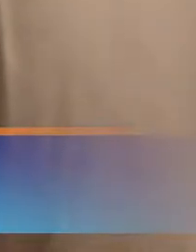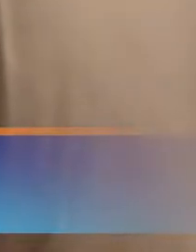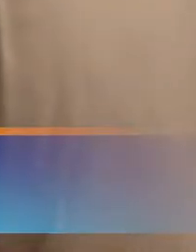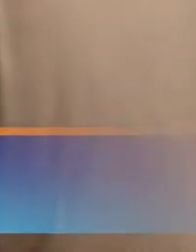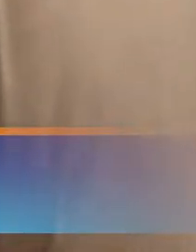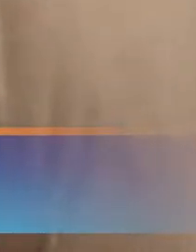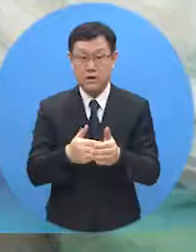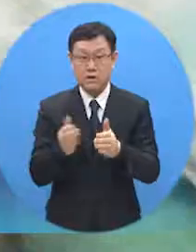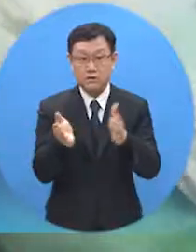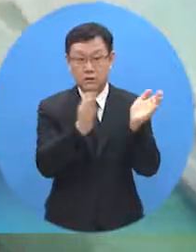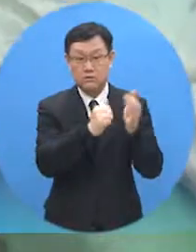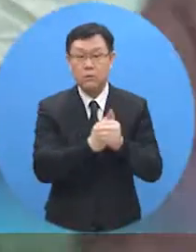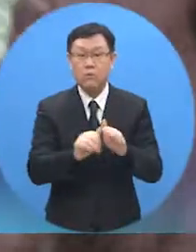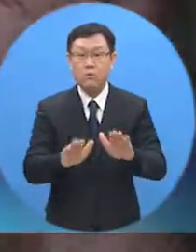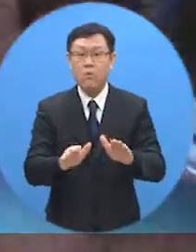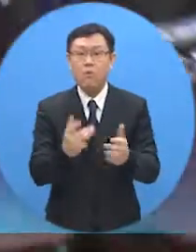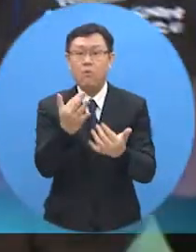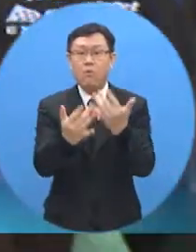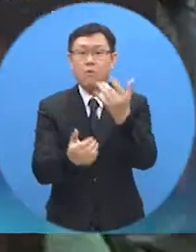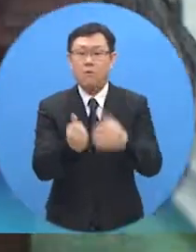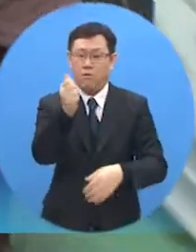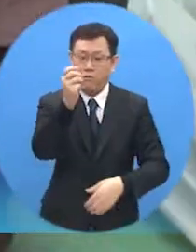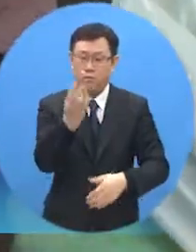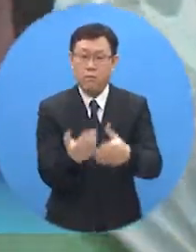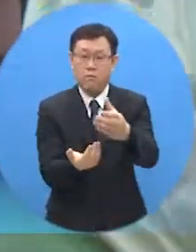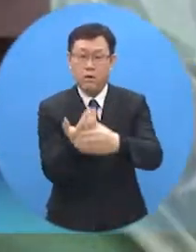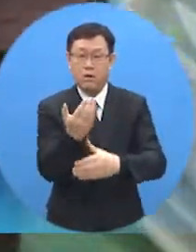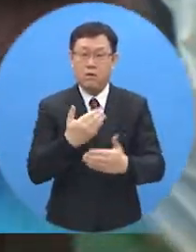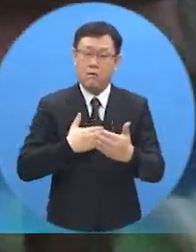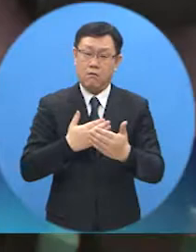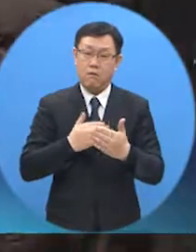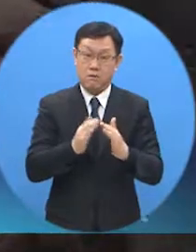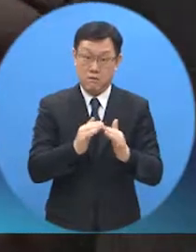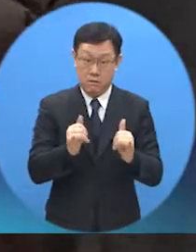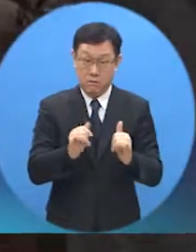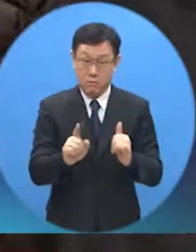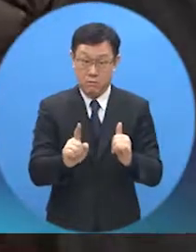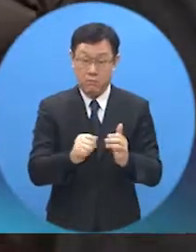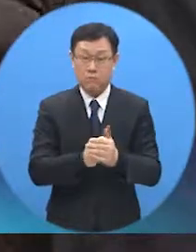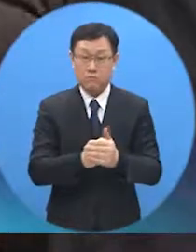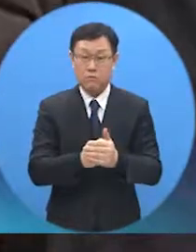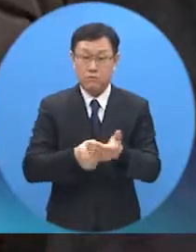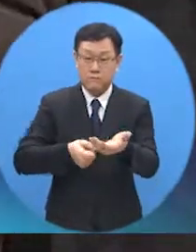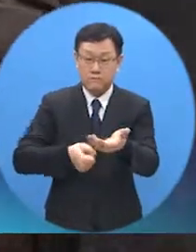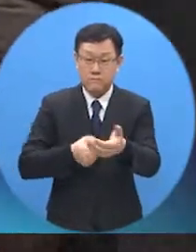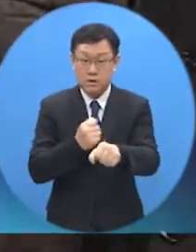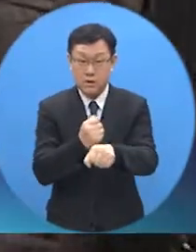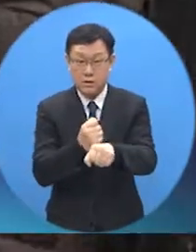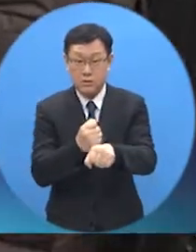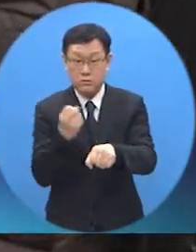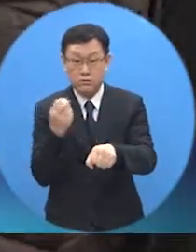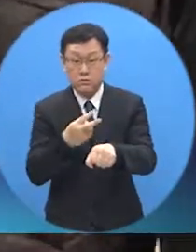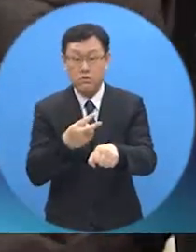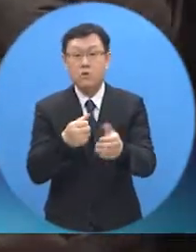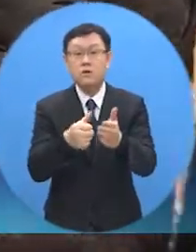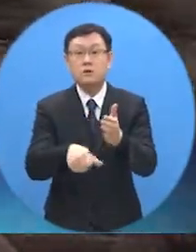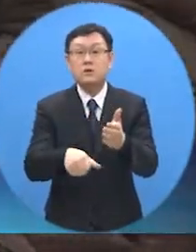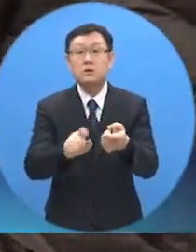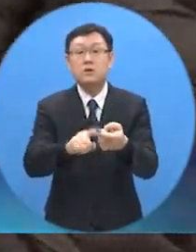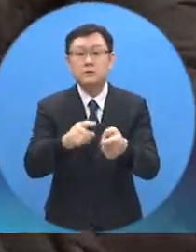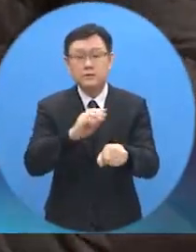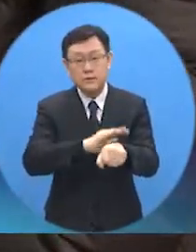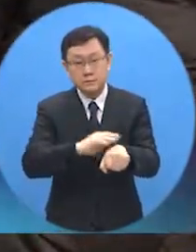파셔야지. 아울러 올해 화재 사고가 빈번히 발생해 불안해하는 상인들에게 소화기 작동 여부 등